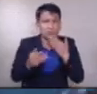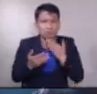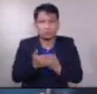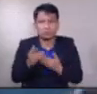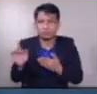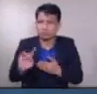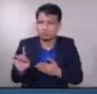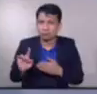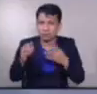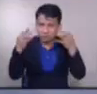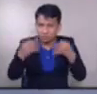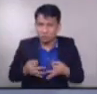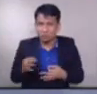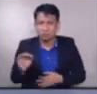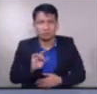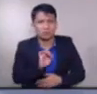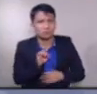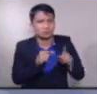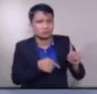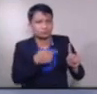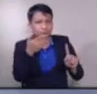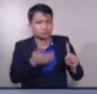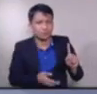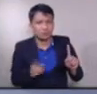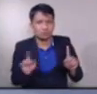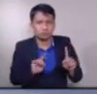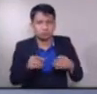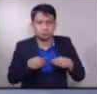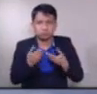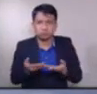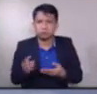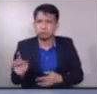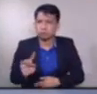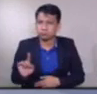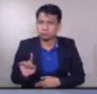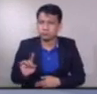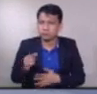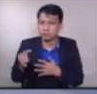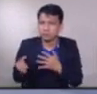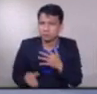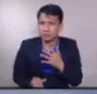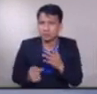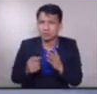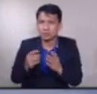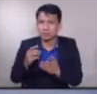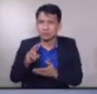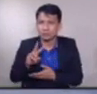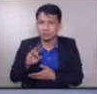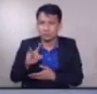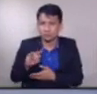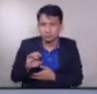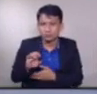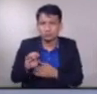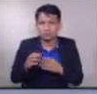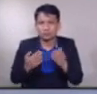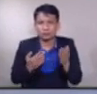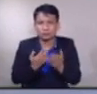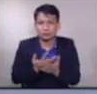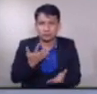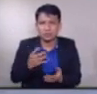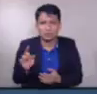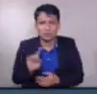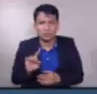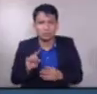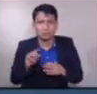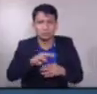Oo. Yun ang tama tanong. Tama po yun, no? Eh. Ano ang halimbawa, yung mga vote-rich provinces, no? Alam naman natin yan.